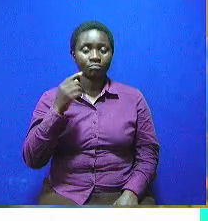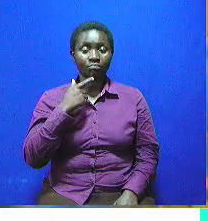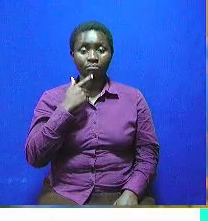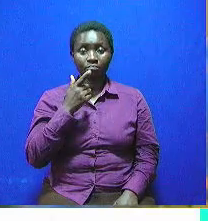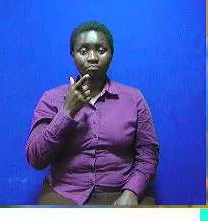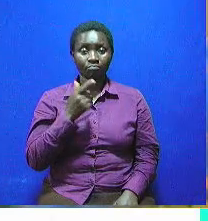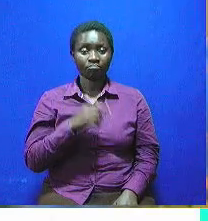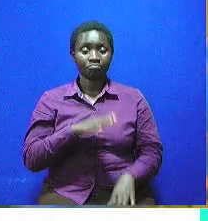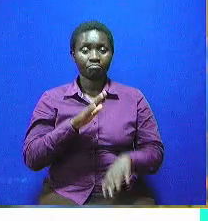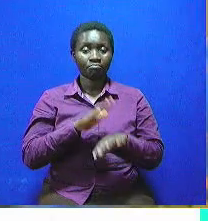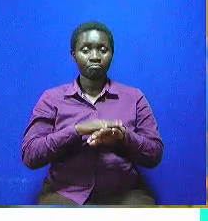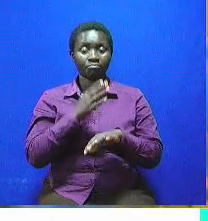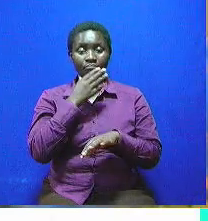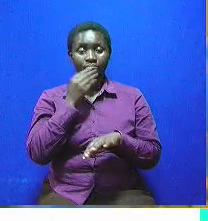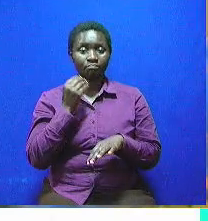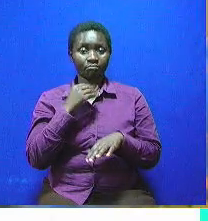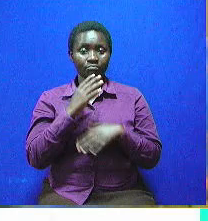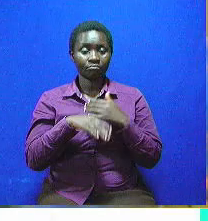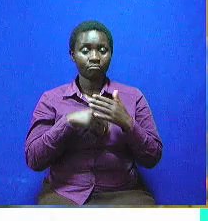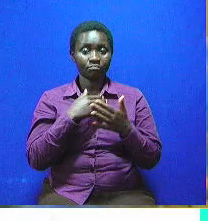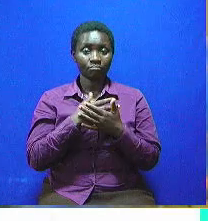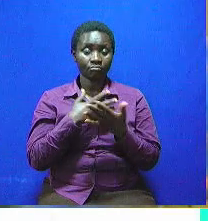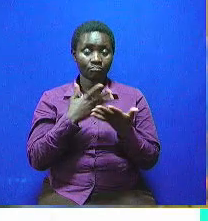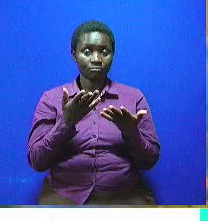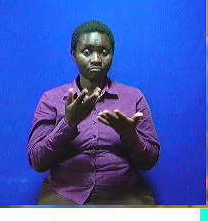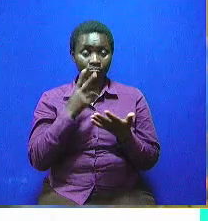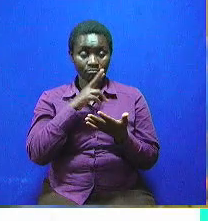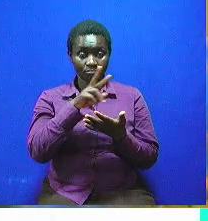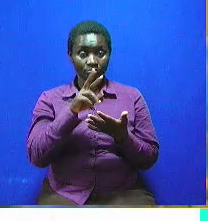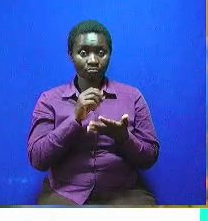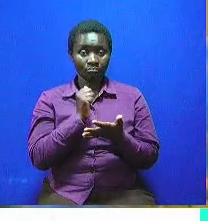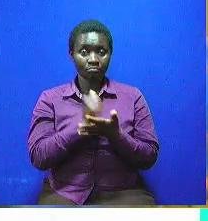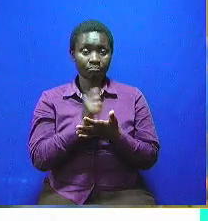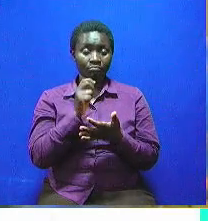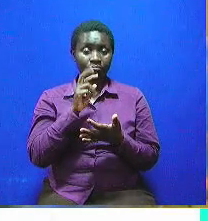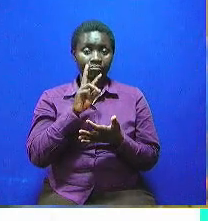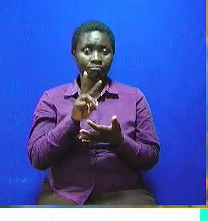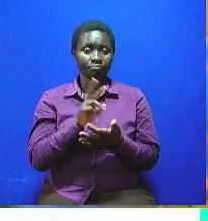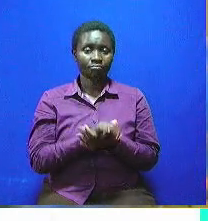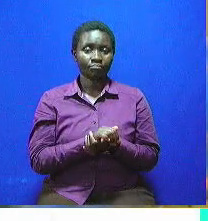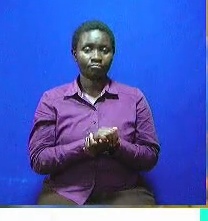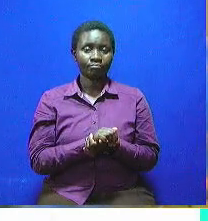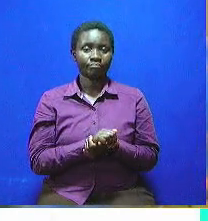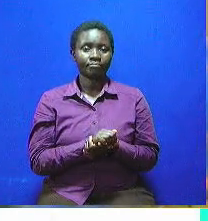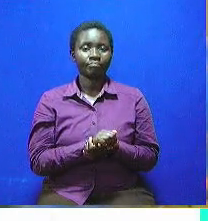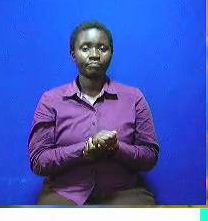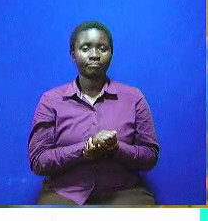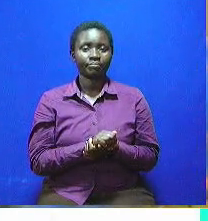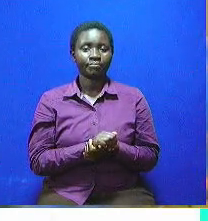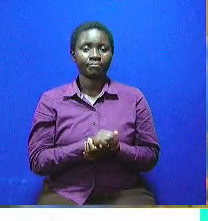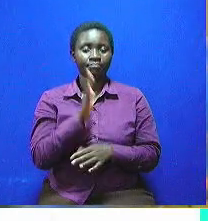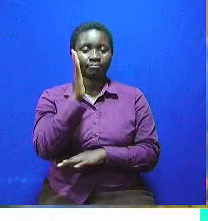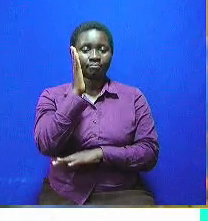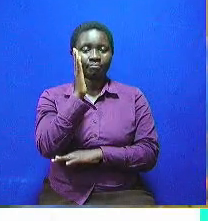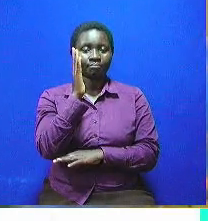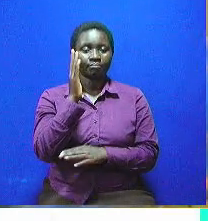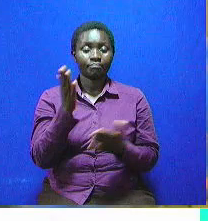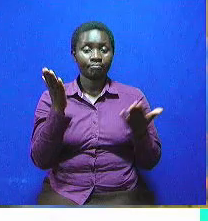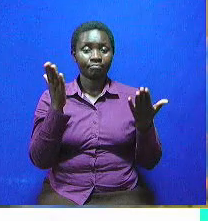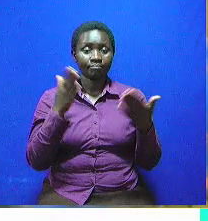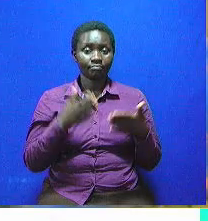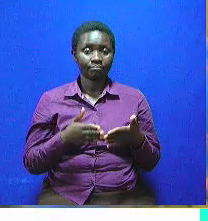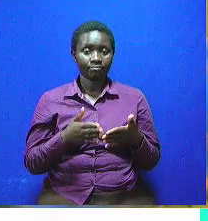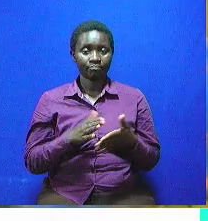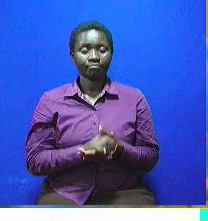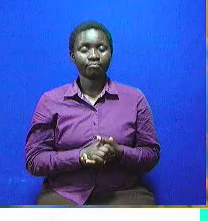wakora vya sana hivyo ayosipi kendra kutengera Ndizi TV tobe tautepi kibukali kunda ya nara kweka naso mga solero ase nsemo ya